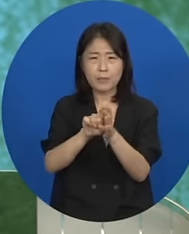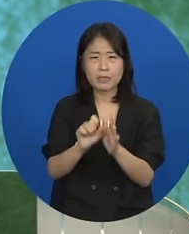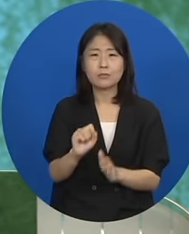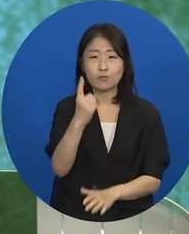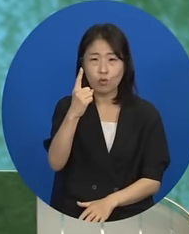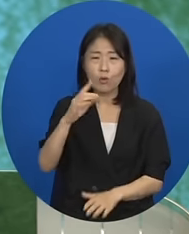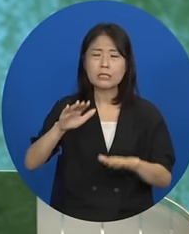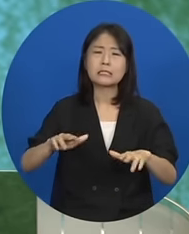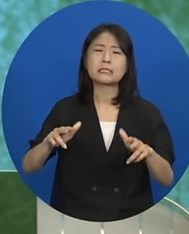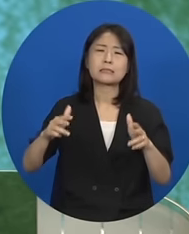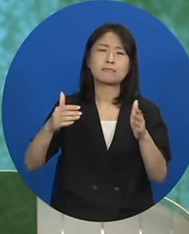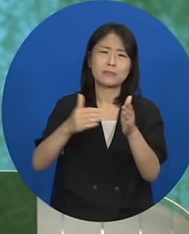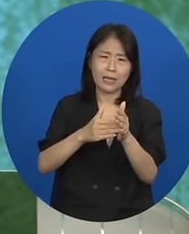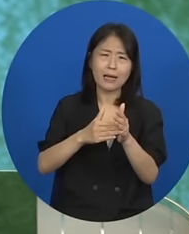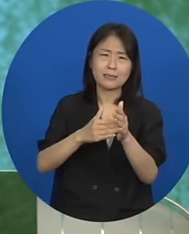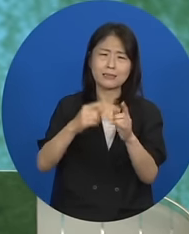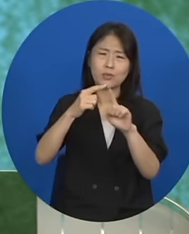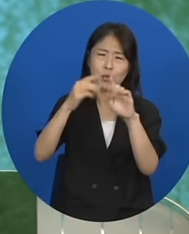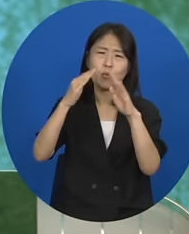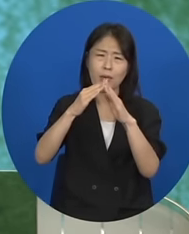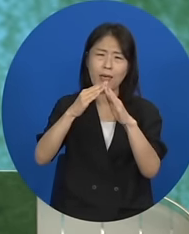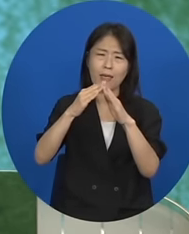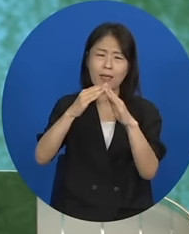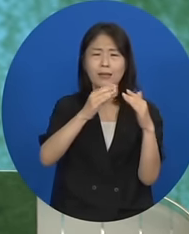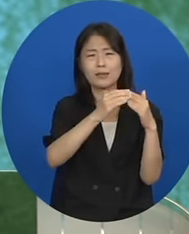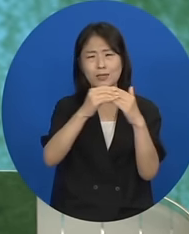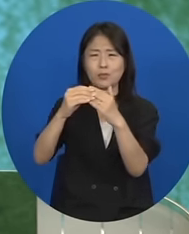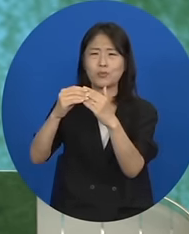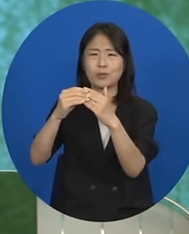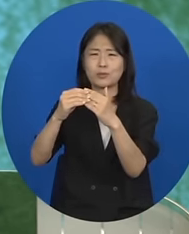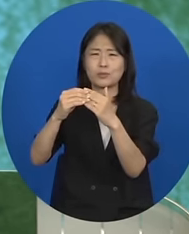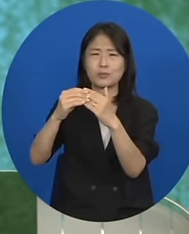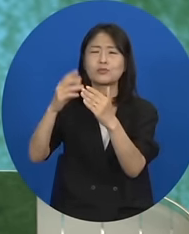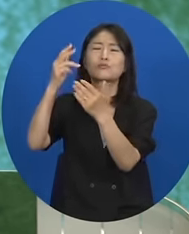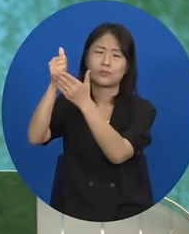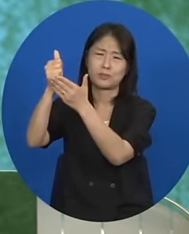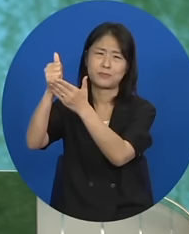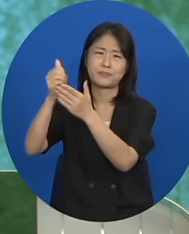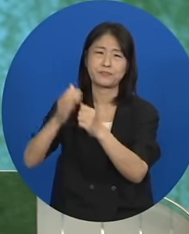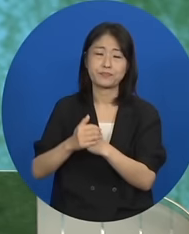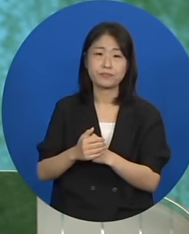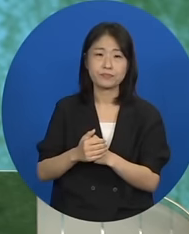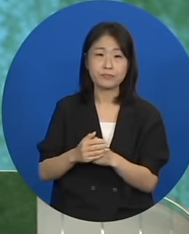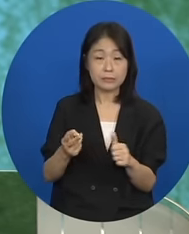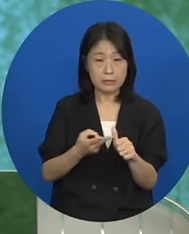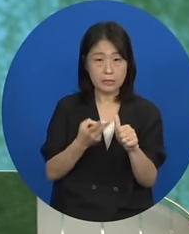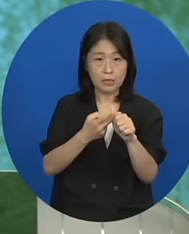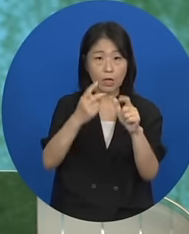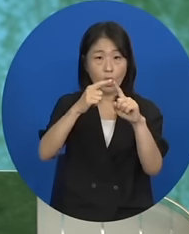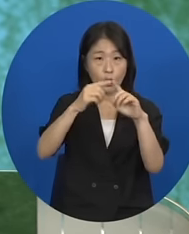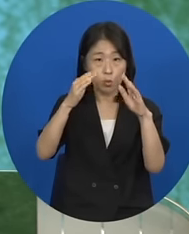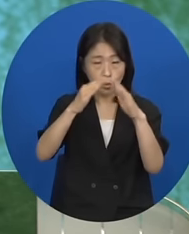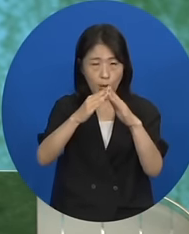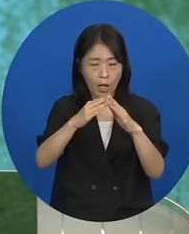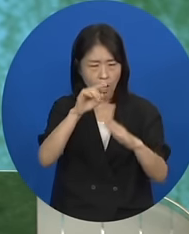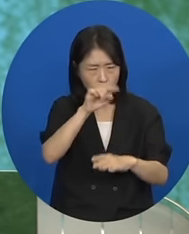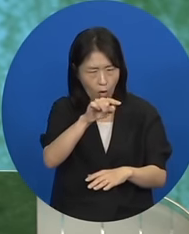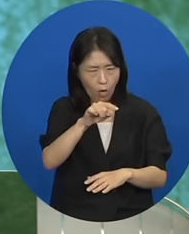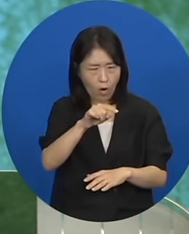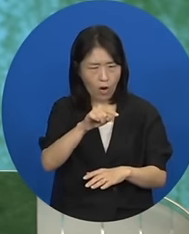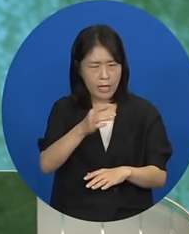지금까지 여기 온 거예요 주님께서 여기까지 인도해 주신 것이지요 그래서 선한 목자 교회여 너의 과거를 잊지